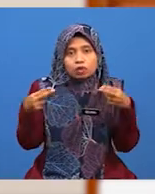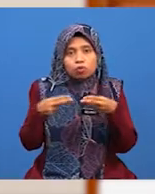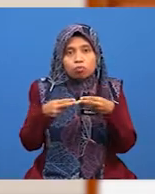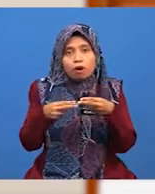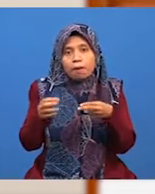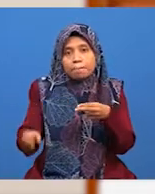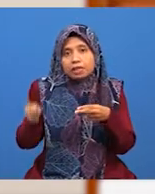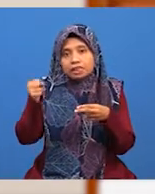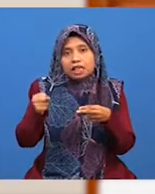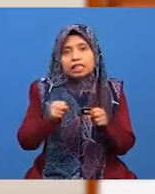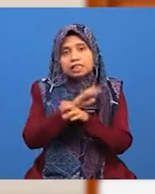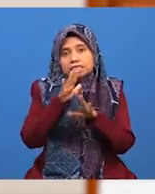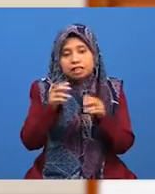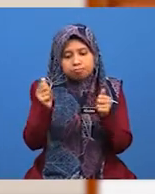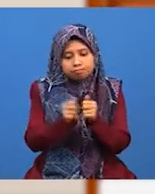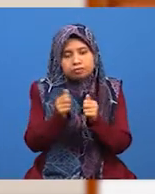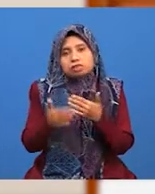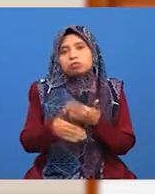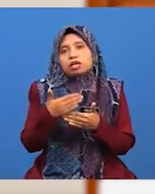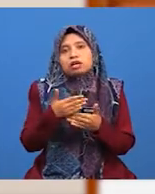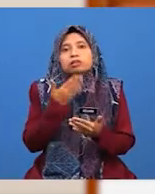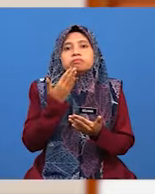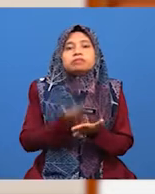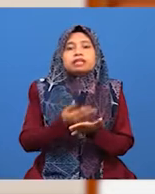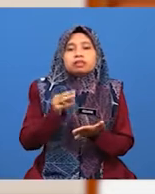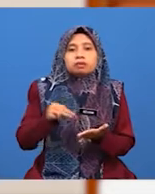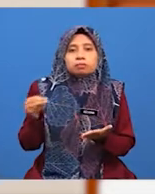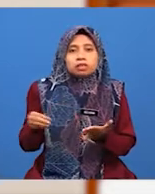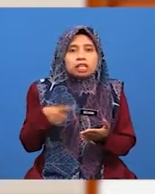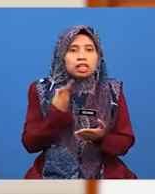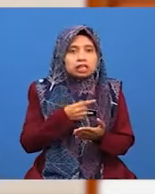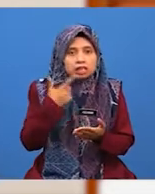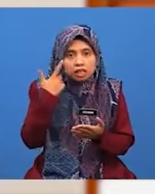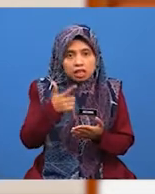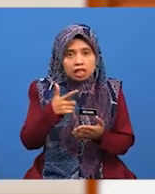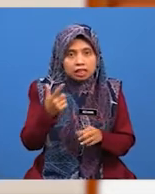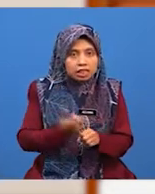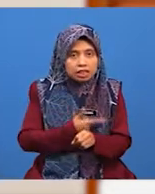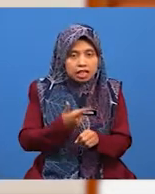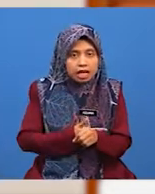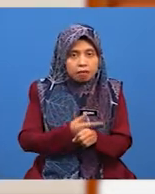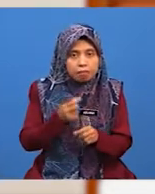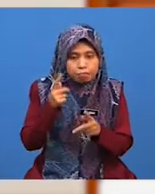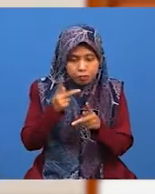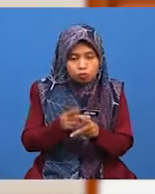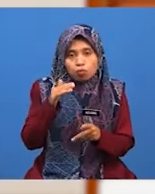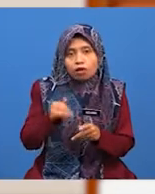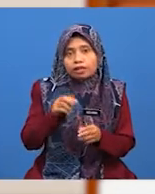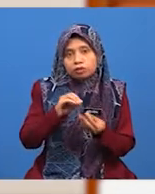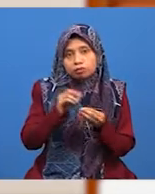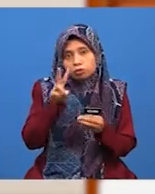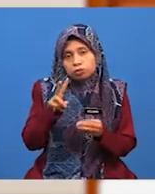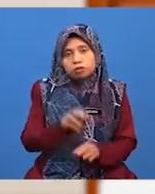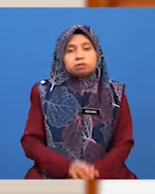pancangan keterangan dengan mudah. Baiklah, murid-murid, kita lihat latihan pengukuhan yang